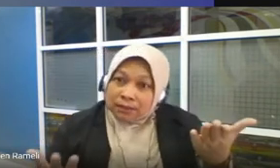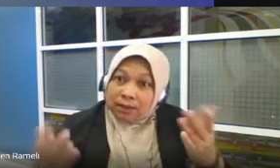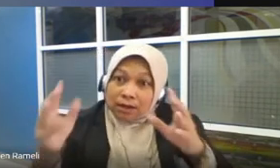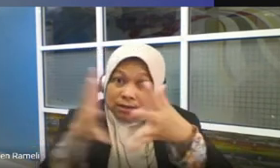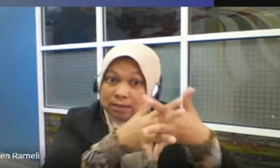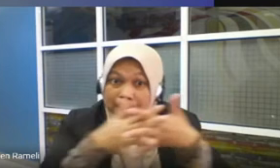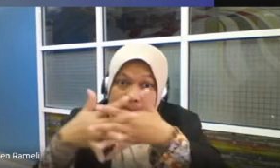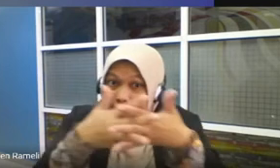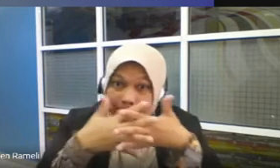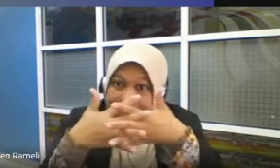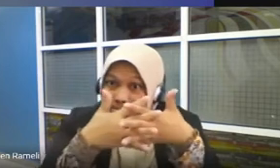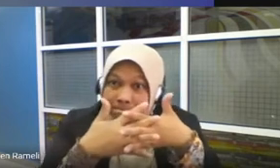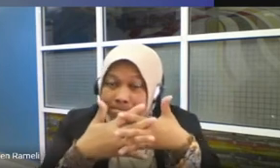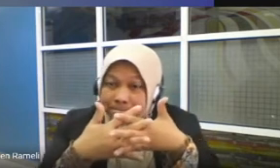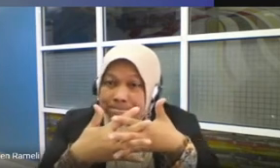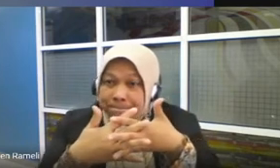Amerika,